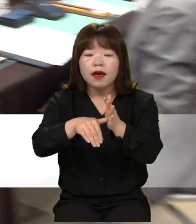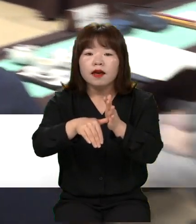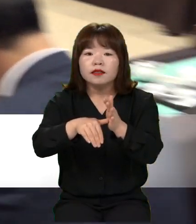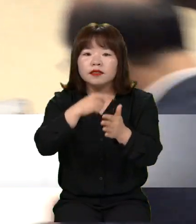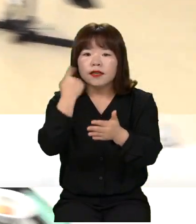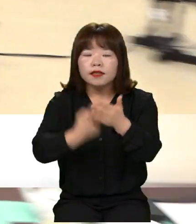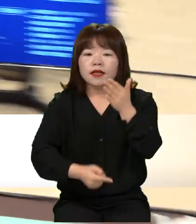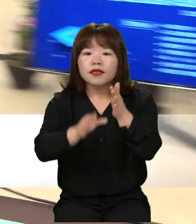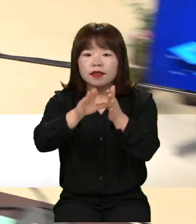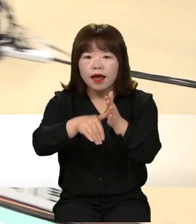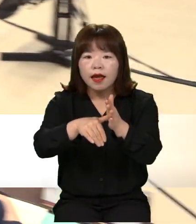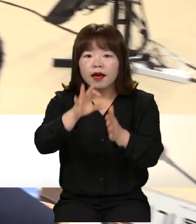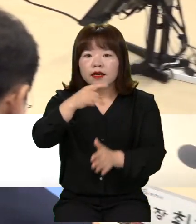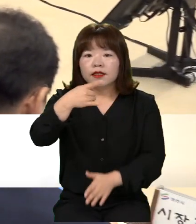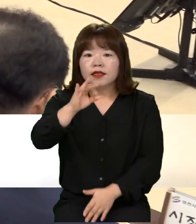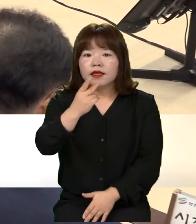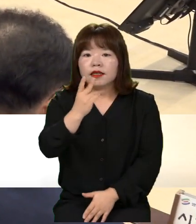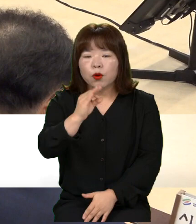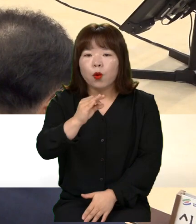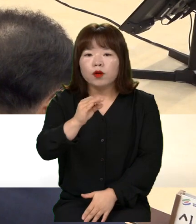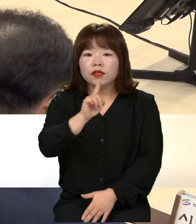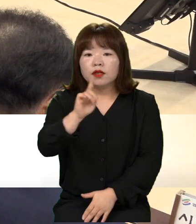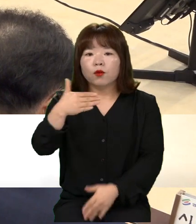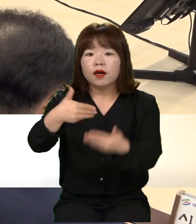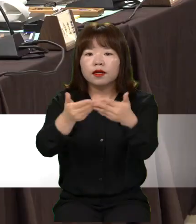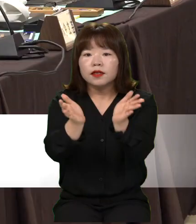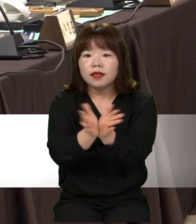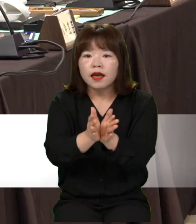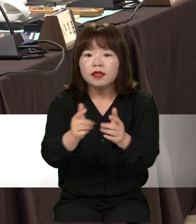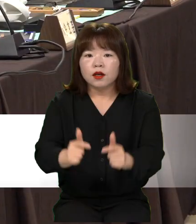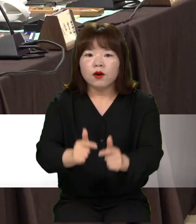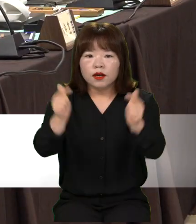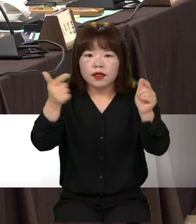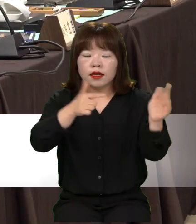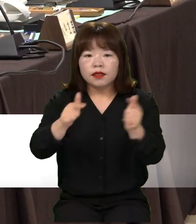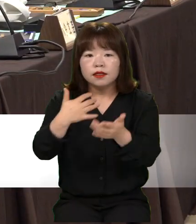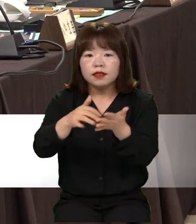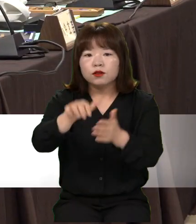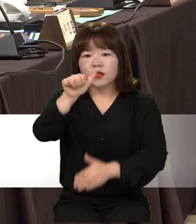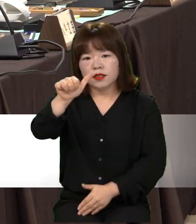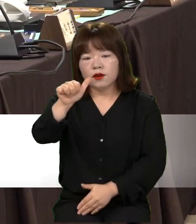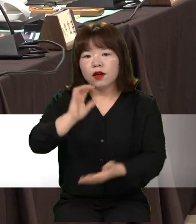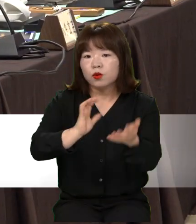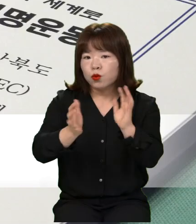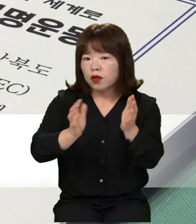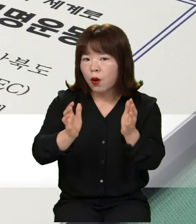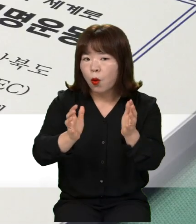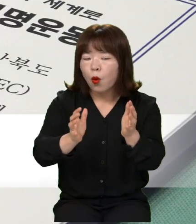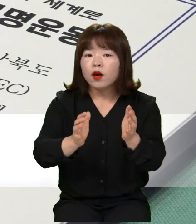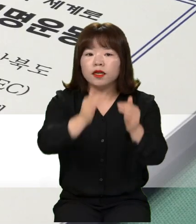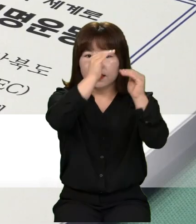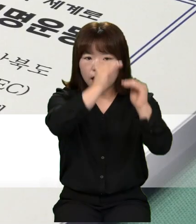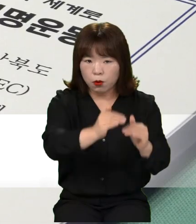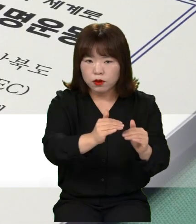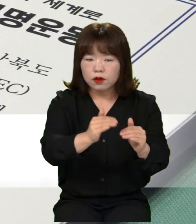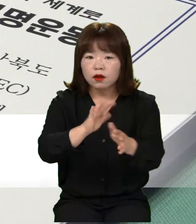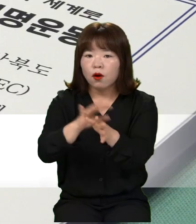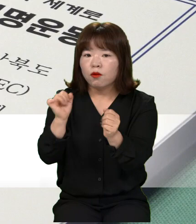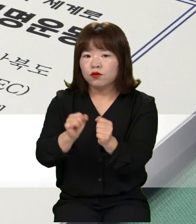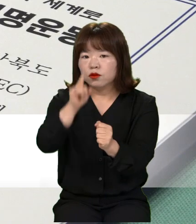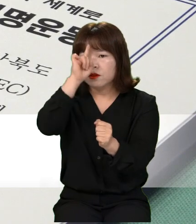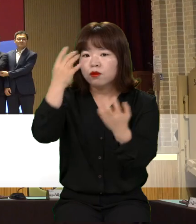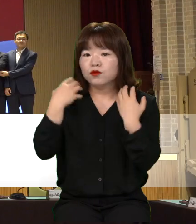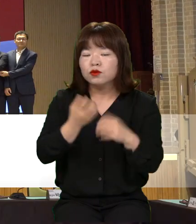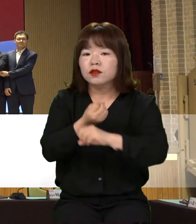협의회는 재난대비 의용소방대 소집권 확대 등의 5건의 안건을 다뤘으며 논의 및 의결된 안건은